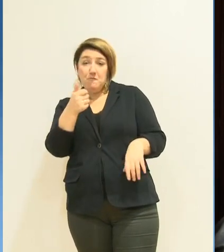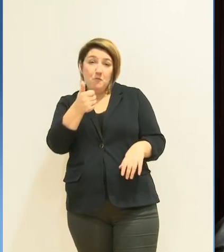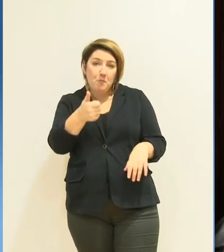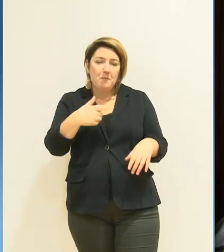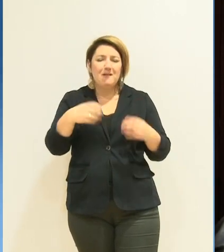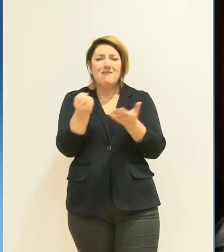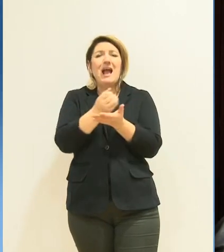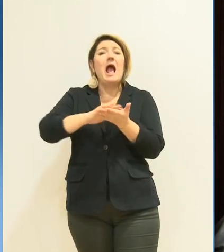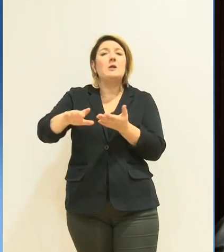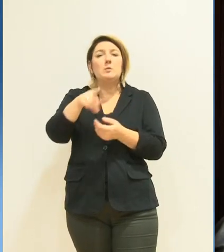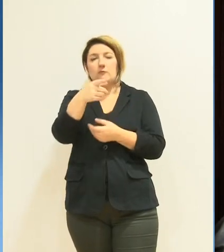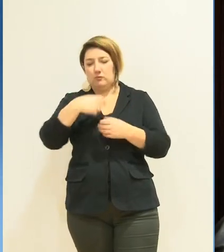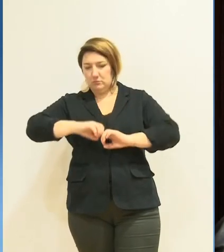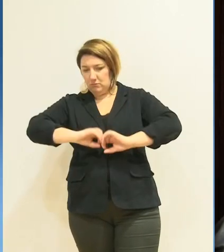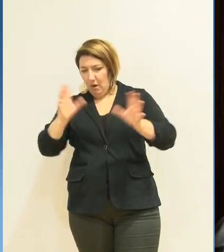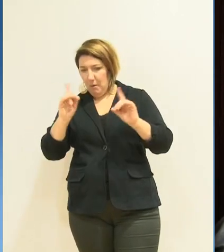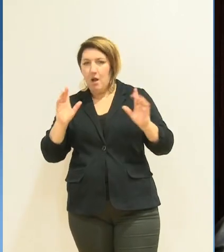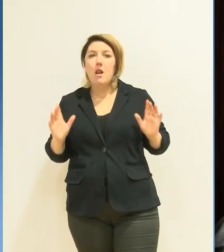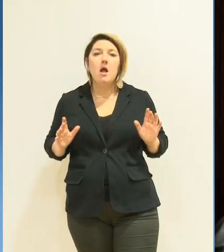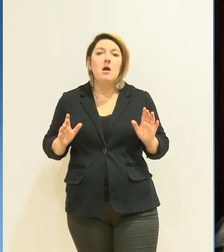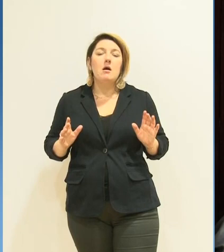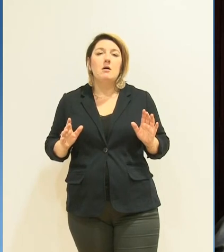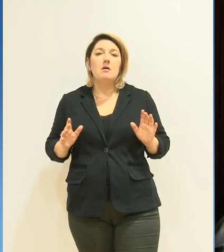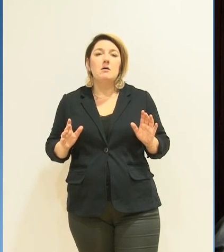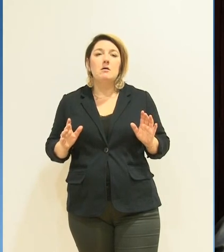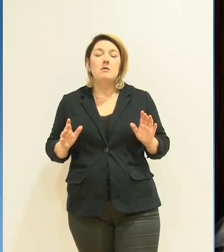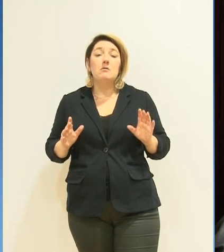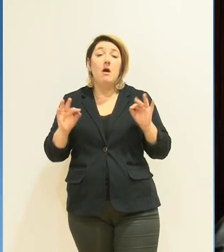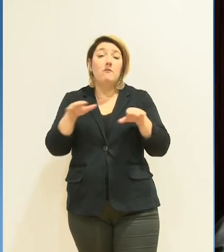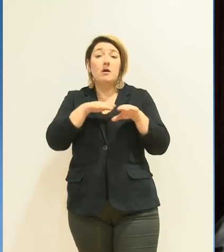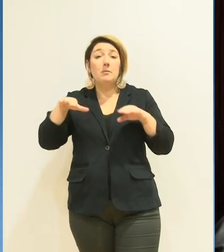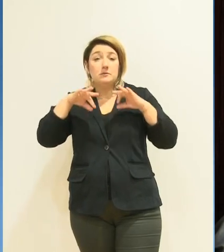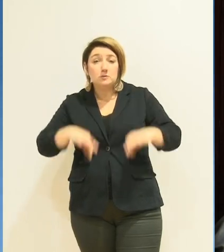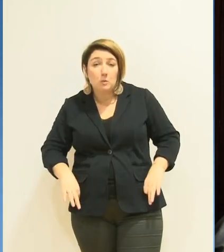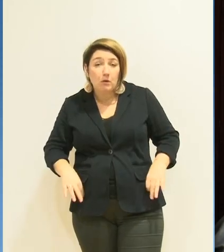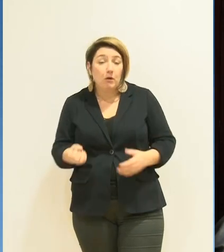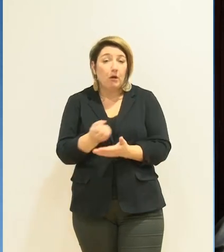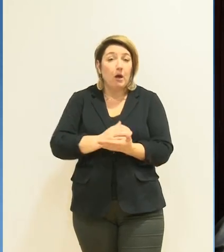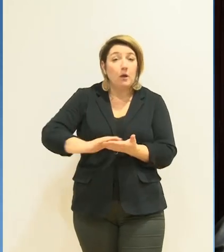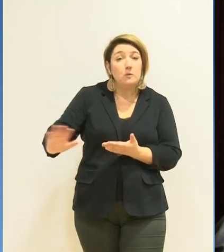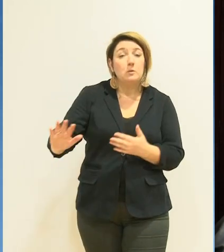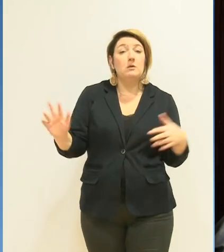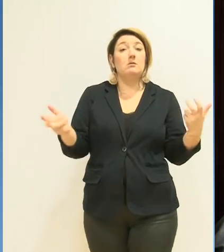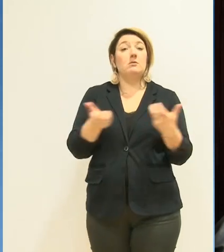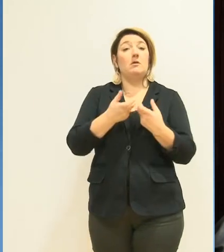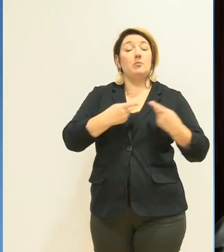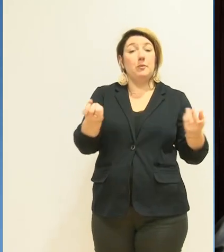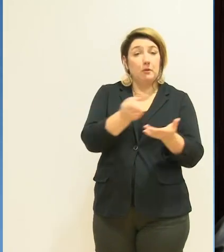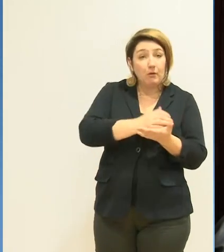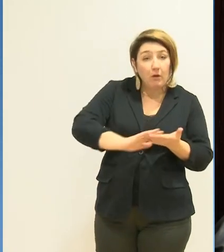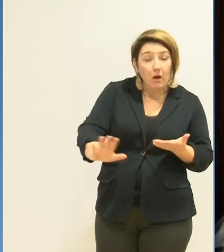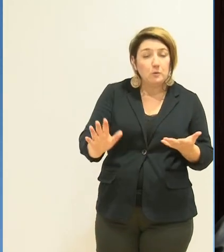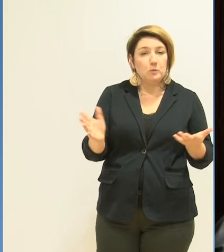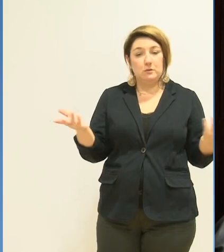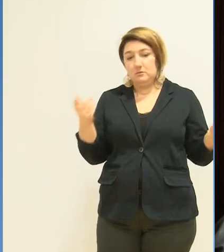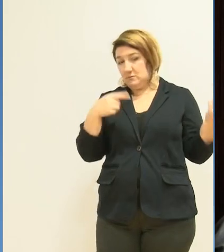gratuité que ça soit sur la gratuité du périscolaire de la gratuité des tarifs publics on la